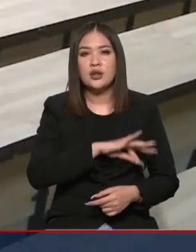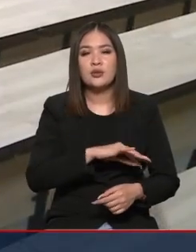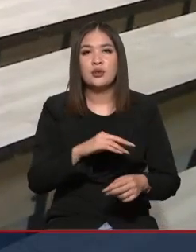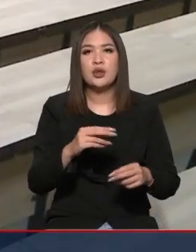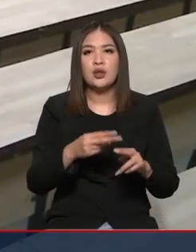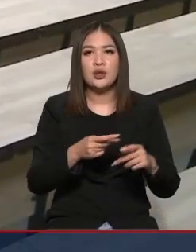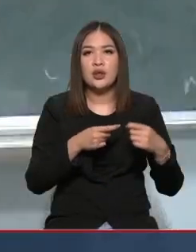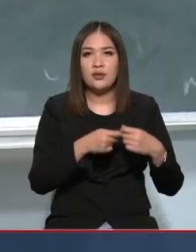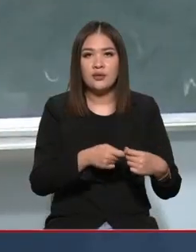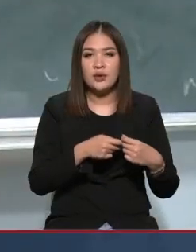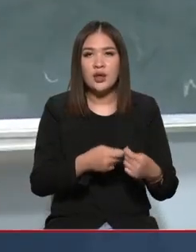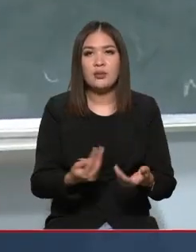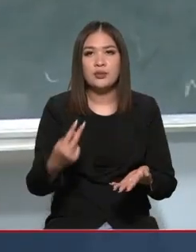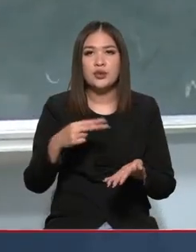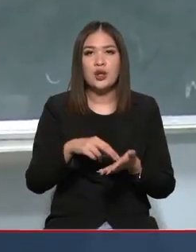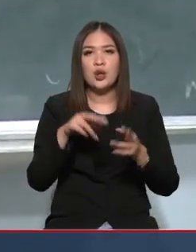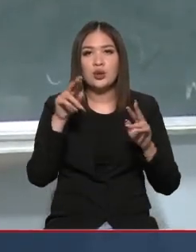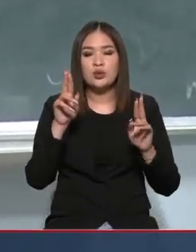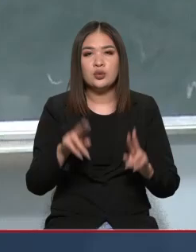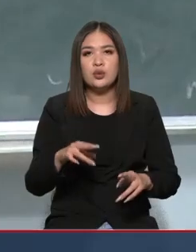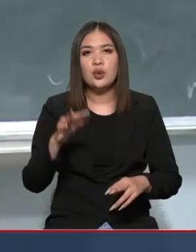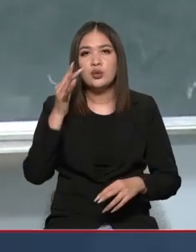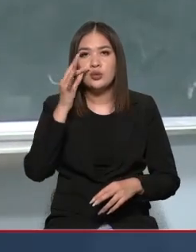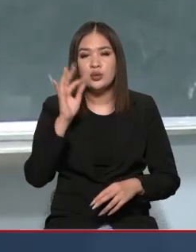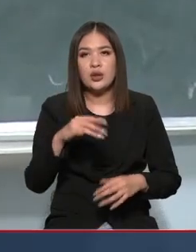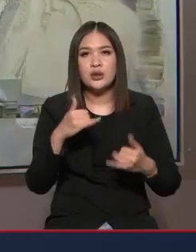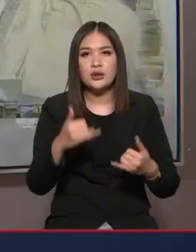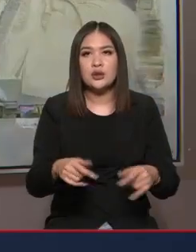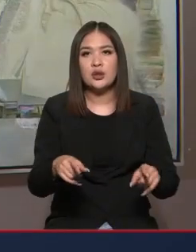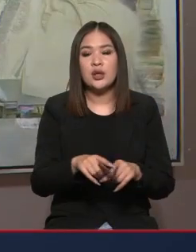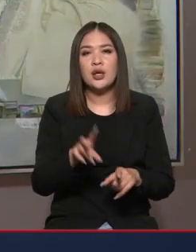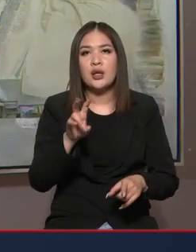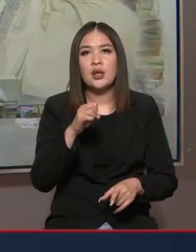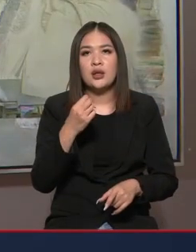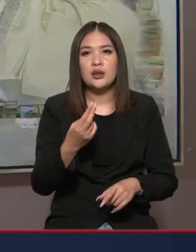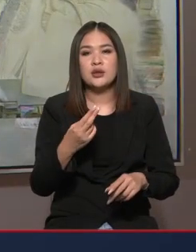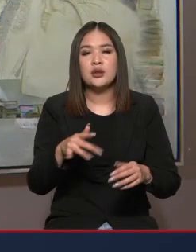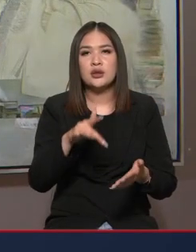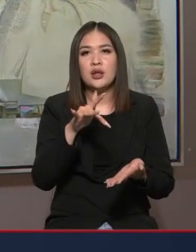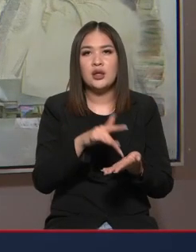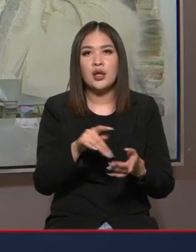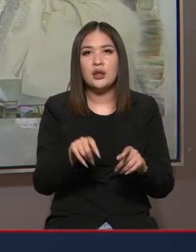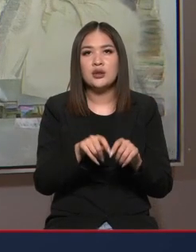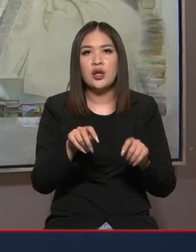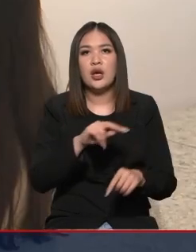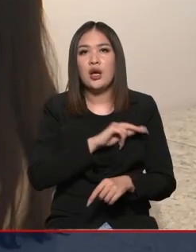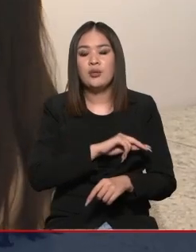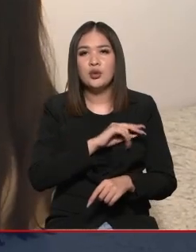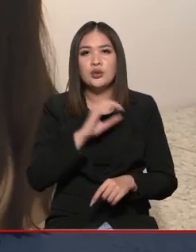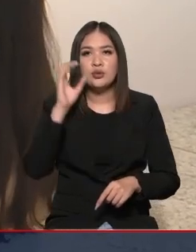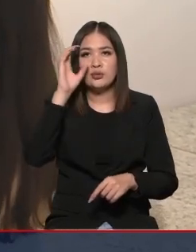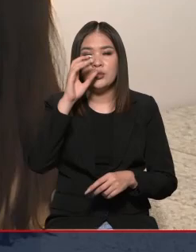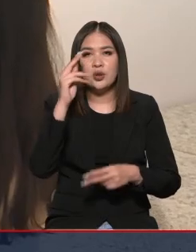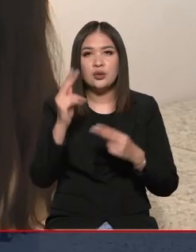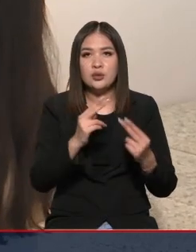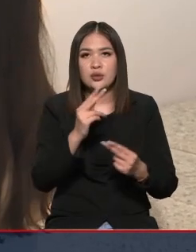творческих коллективов, представителей культуры и искусства. Вот и сейчас в Национальном музее в столице открылась выставка работ узбекских художников.